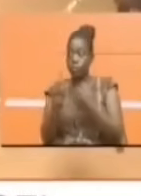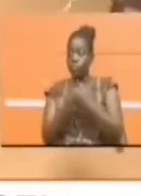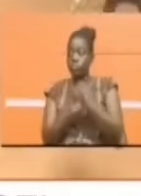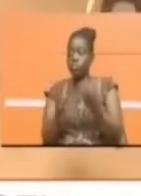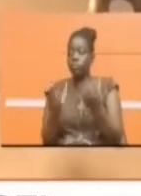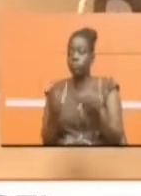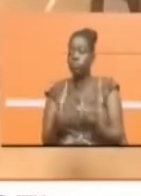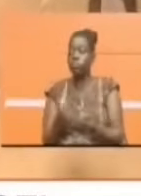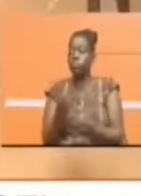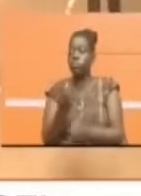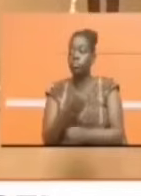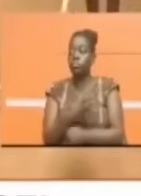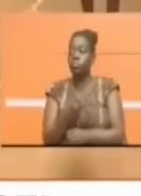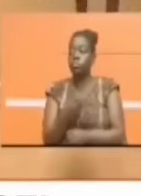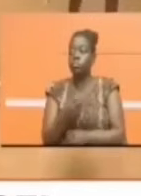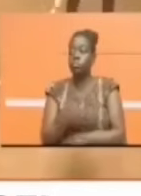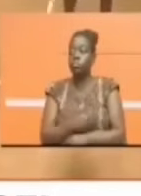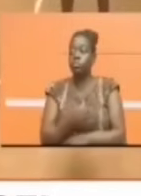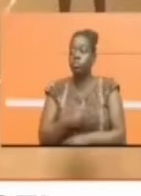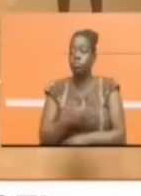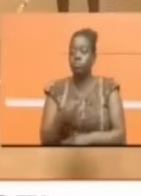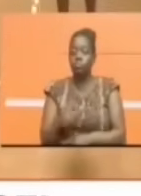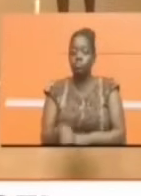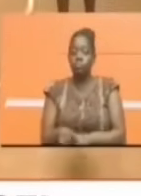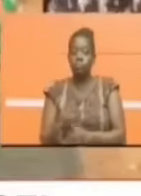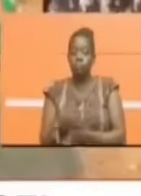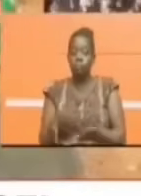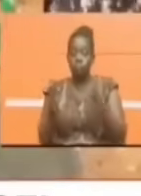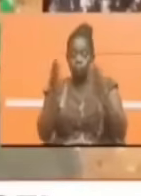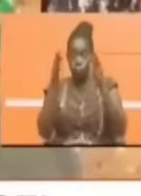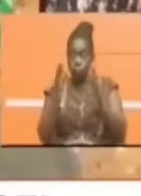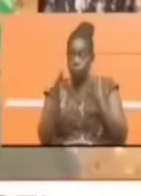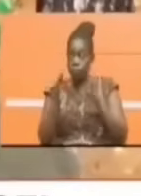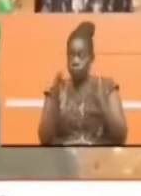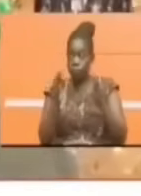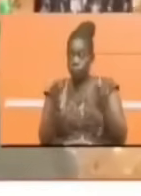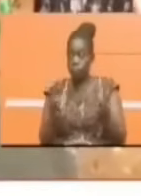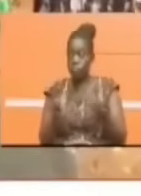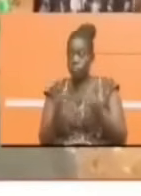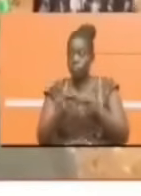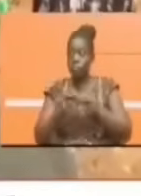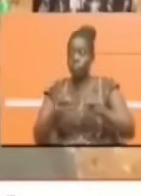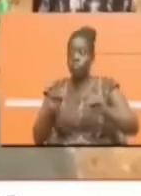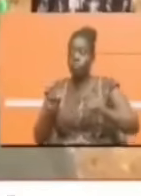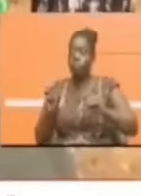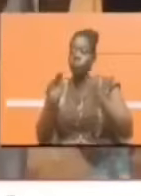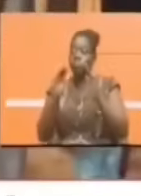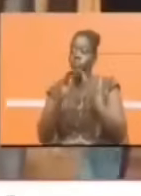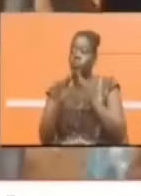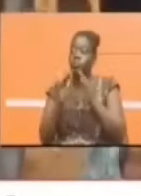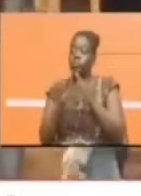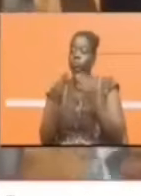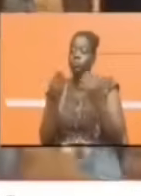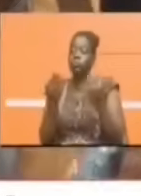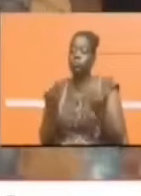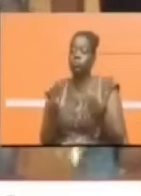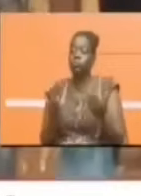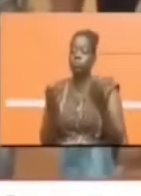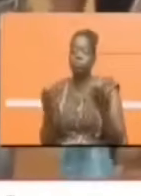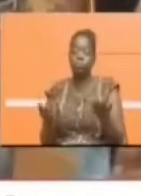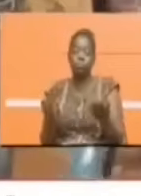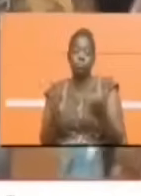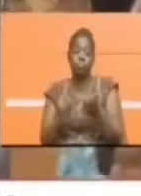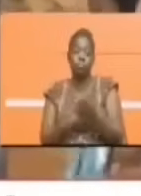y'e Kayunga nga maama yasalawo obutatiiti bw'abaana be n'abayigiriza okukola emirimu egy'awaka n'emirala